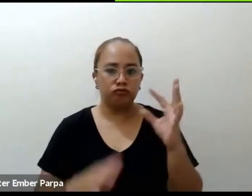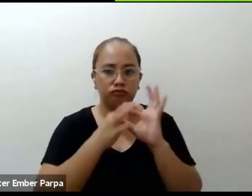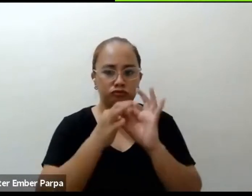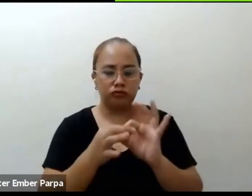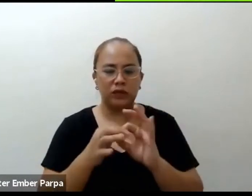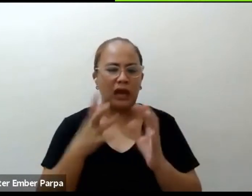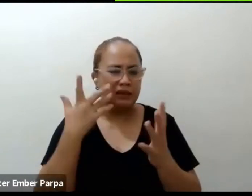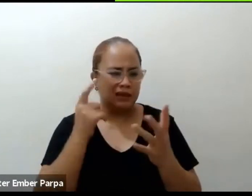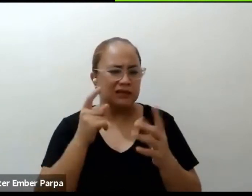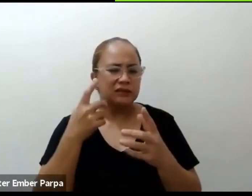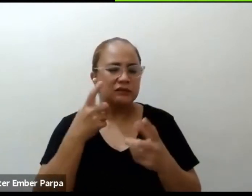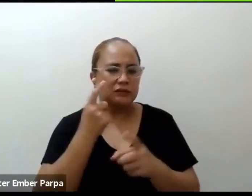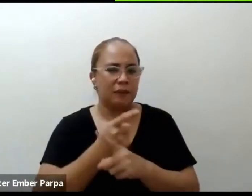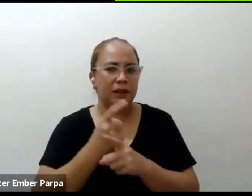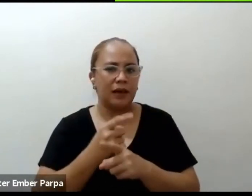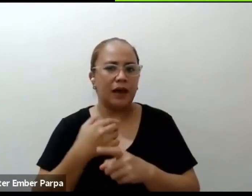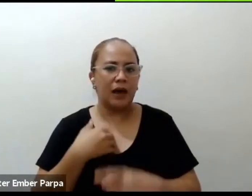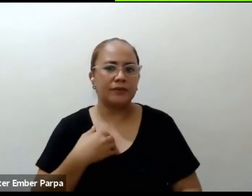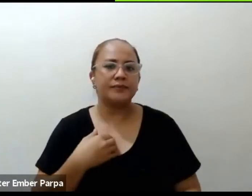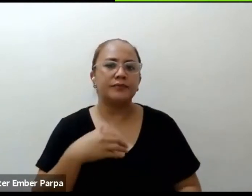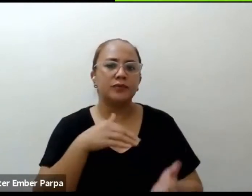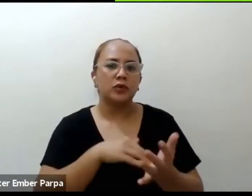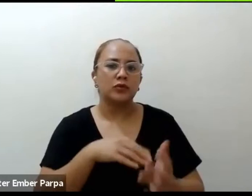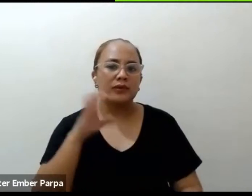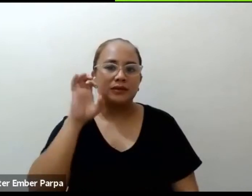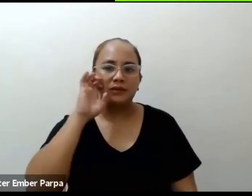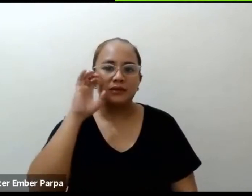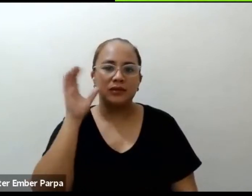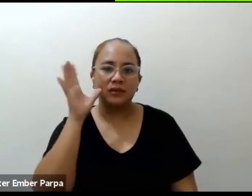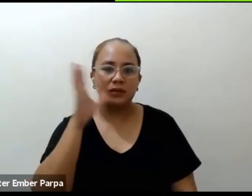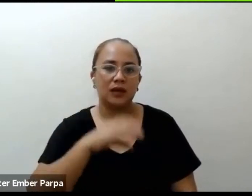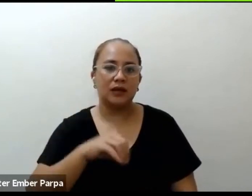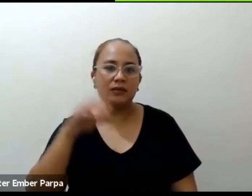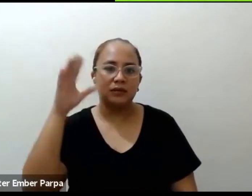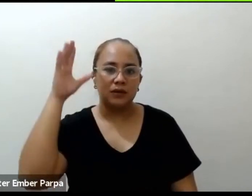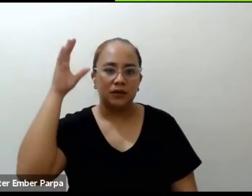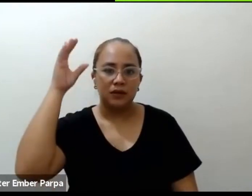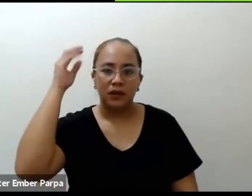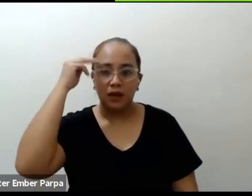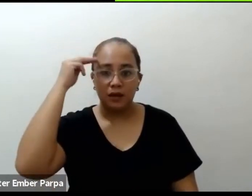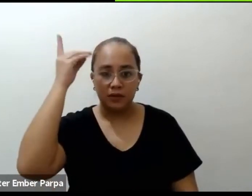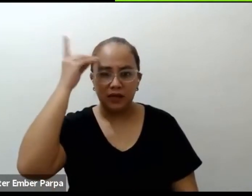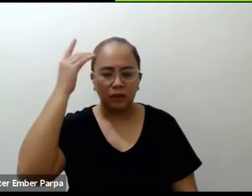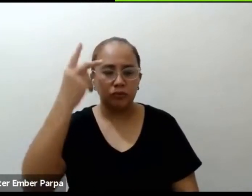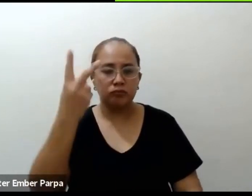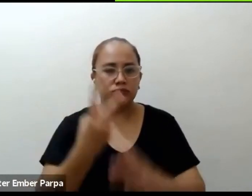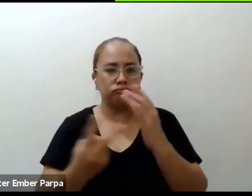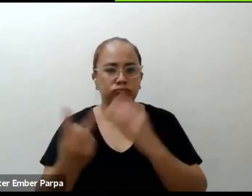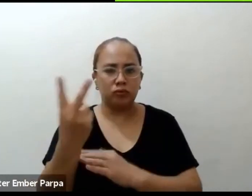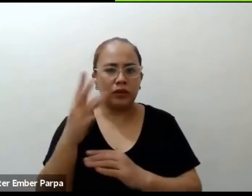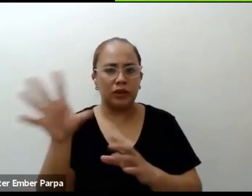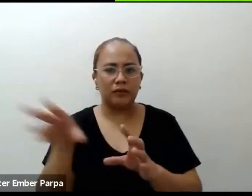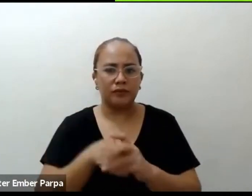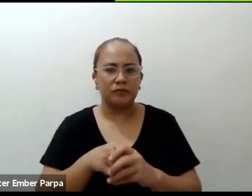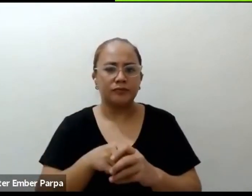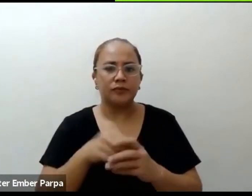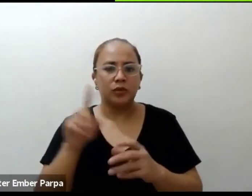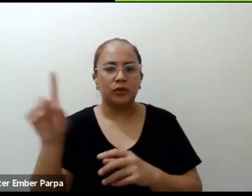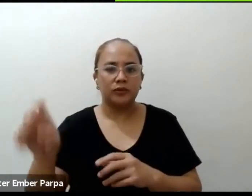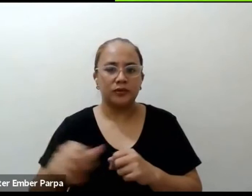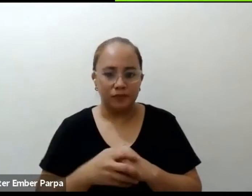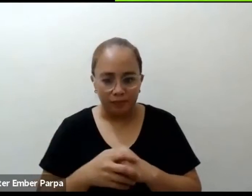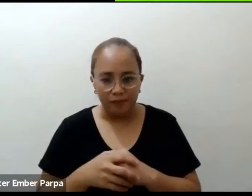appropriate, nandito si Dr. Cabral at Dr. Dairit. No? Yung isang tanong dito, because both of you I know were involved with this question also, no?